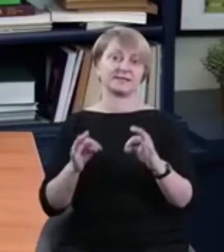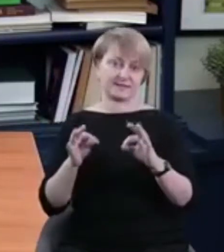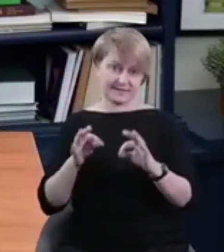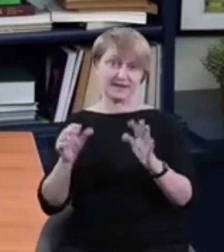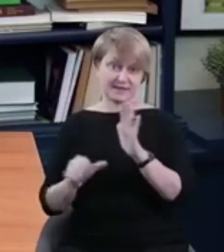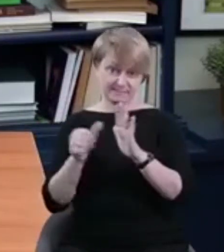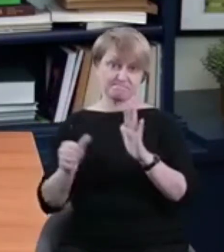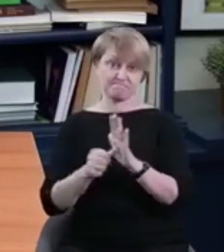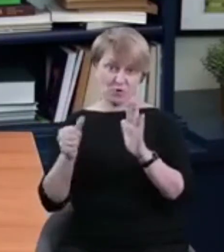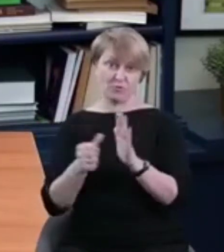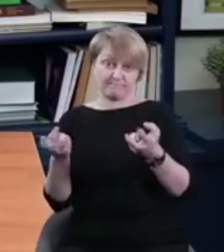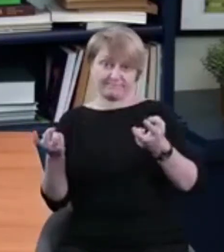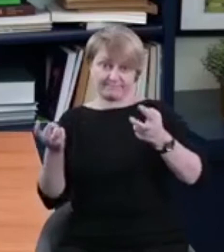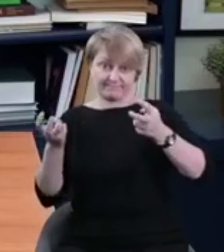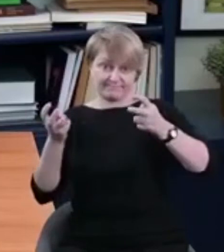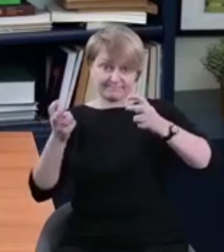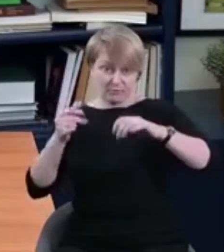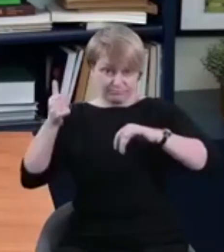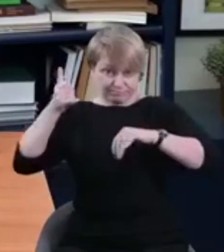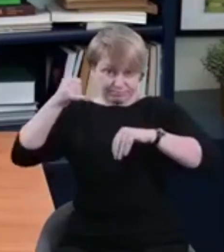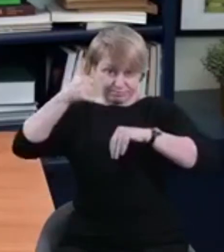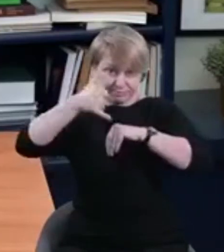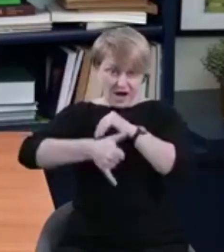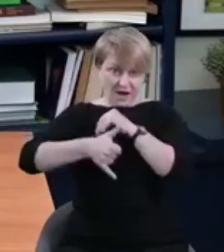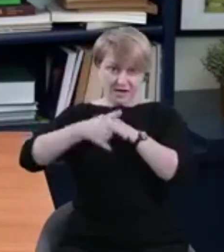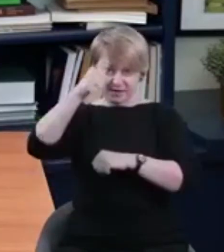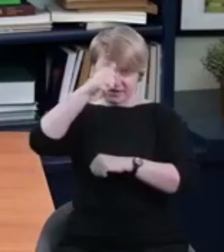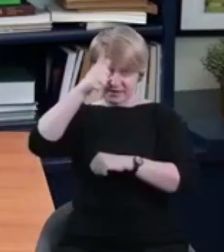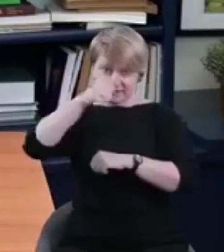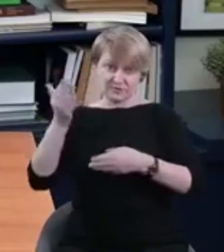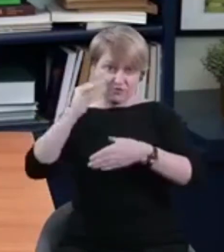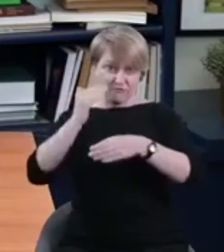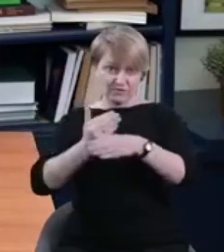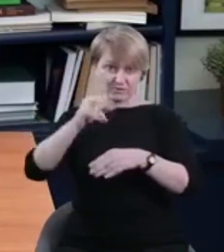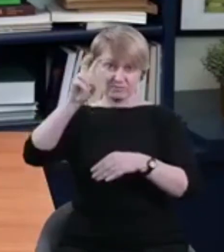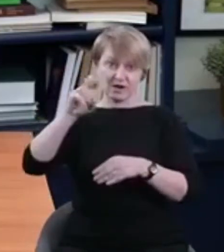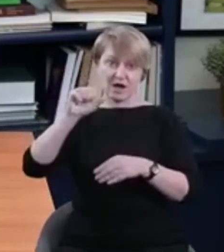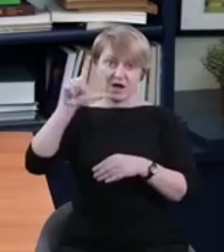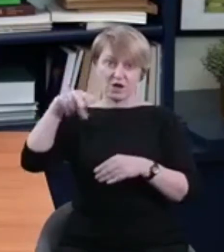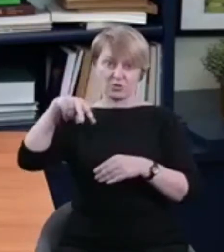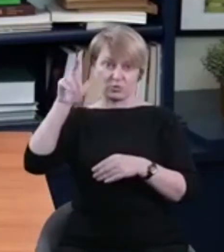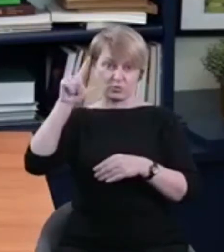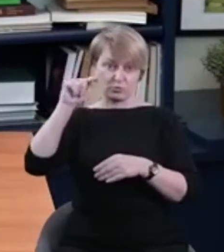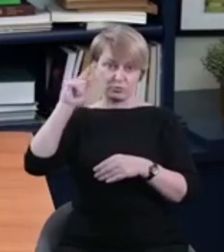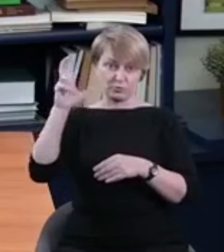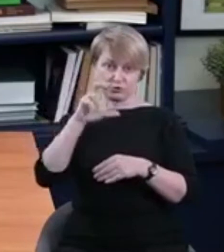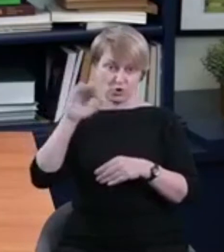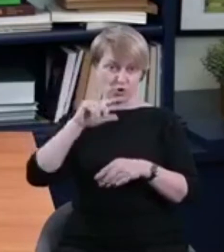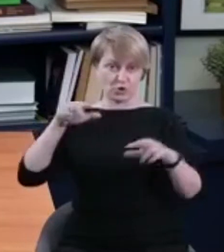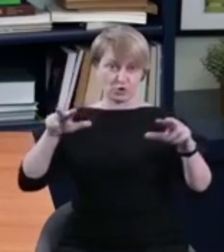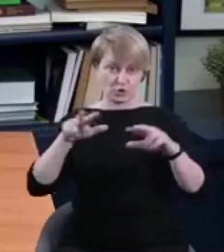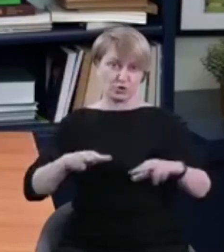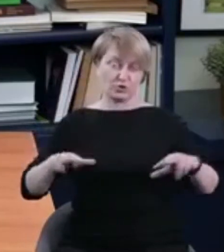odlewni u państwa chorób soków art odlew w naszej lokalnej odlewni która rodzinnej firmy która